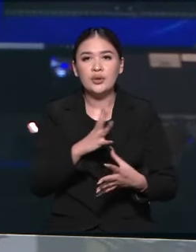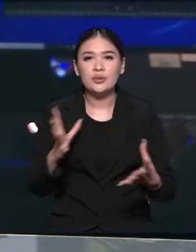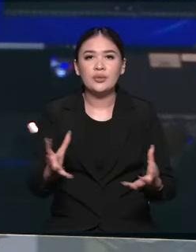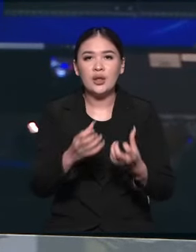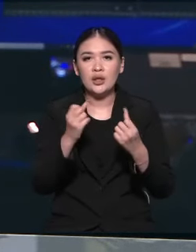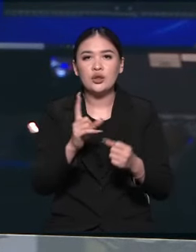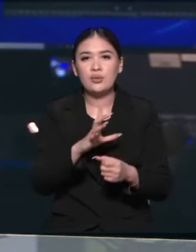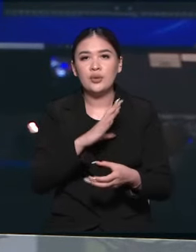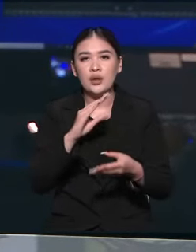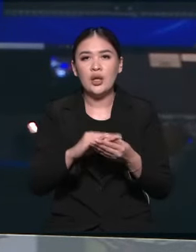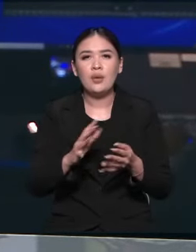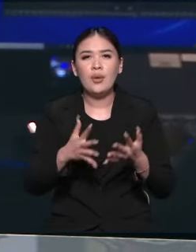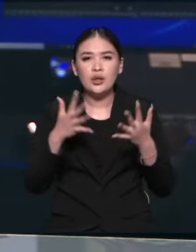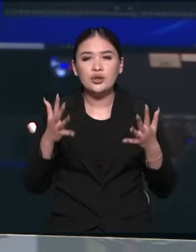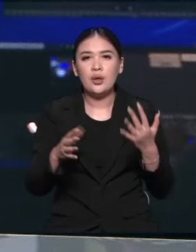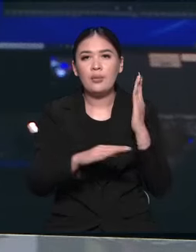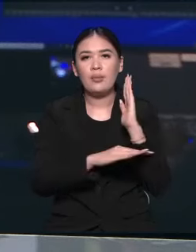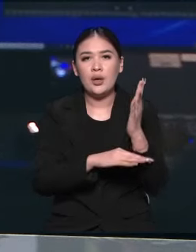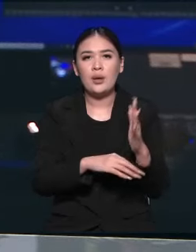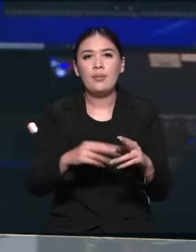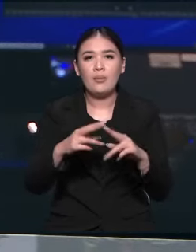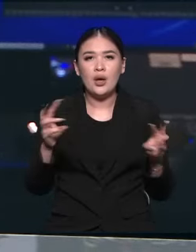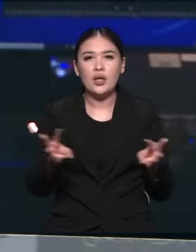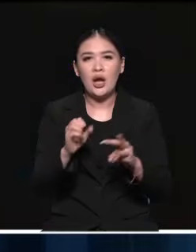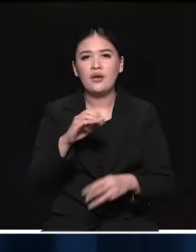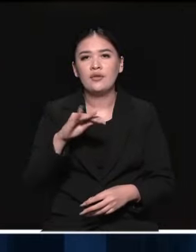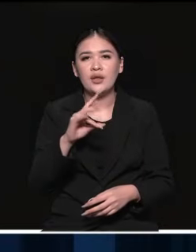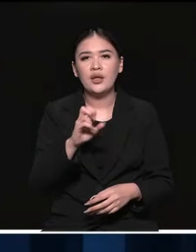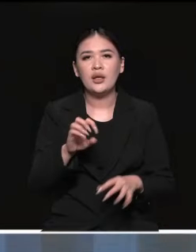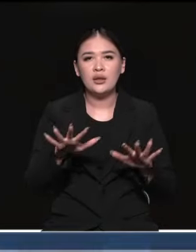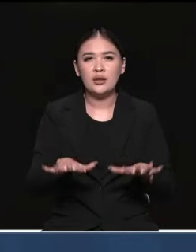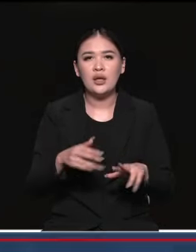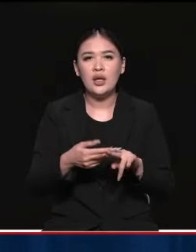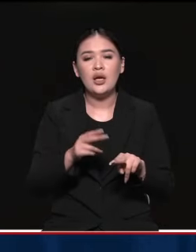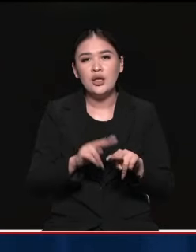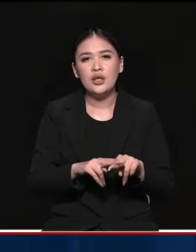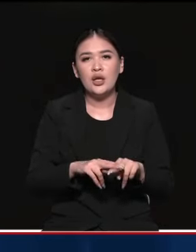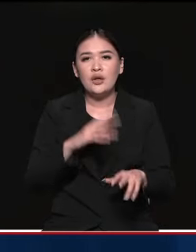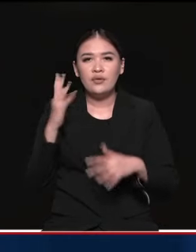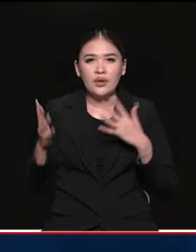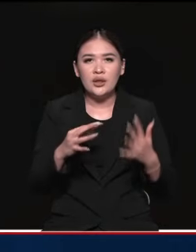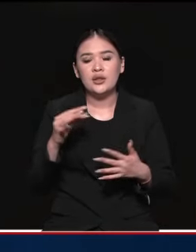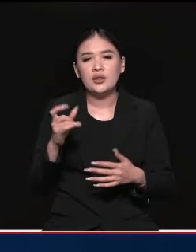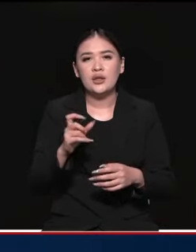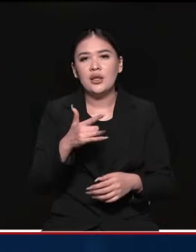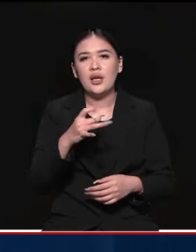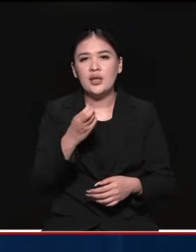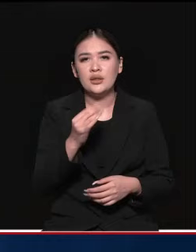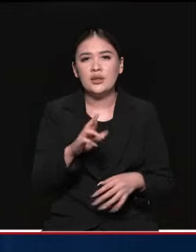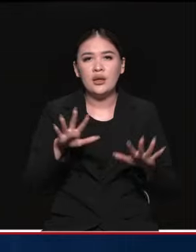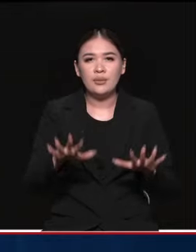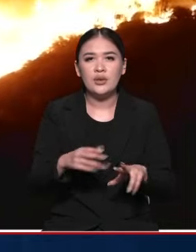чтобы стабилизировать крупный лесной пожар под Афинами. Из-за продолжительной жары и шквалистого ветра вся территория Греции